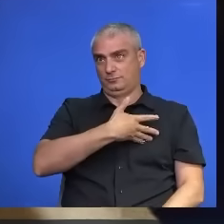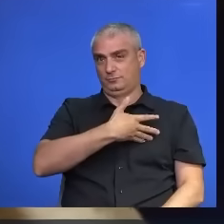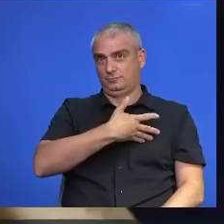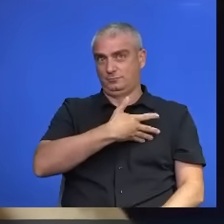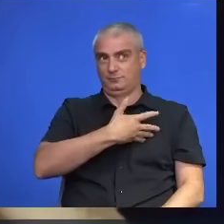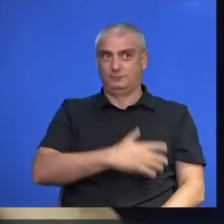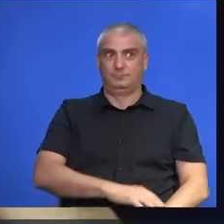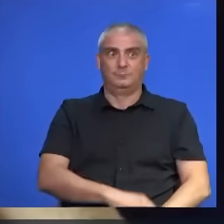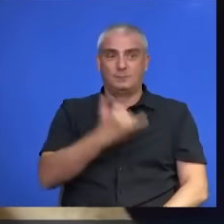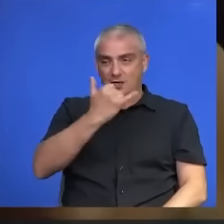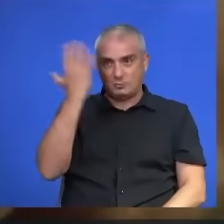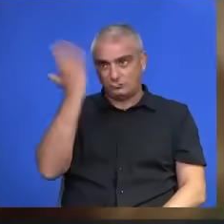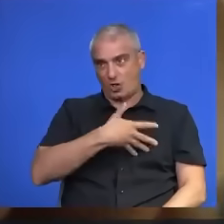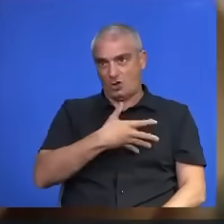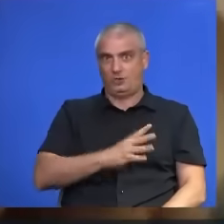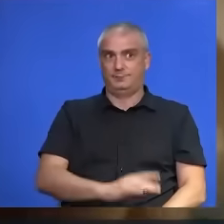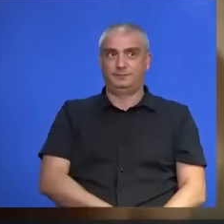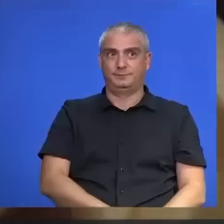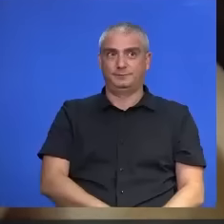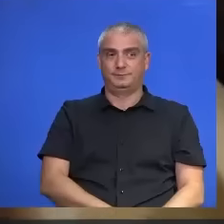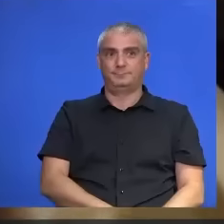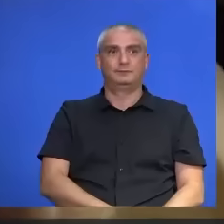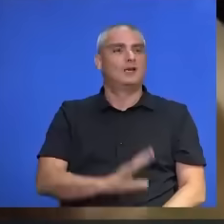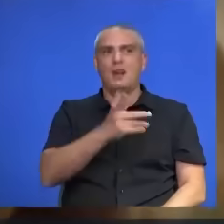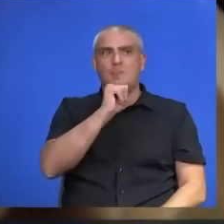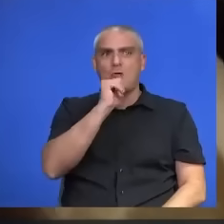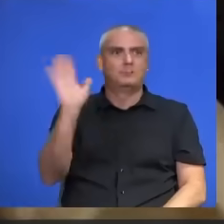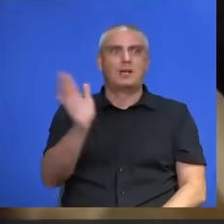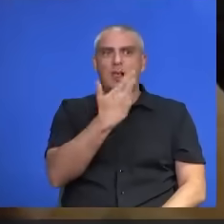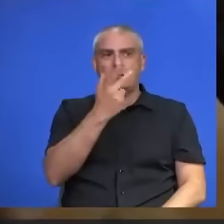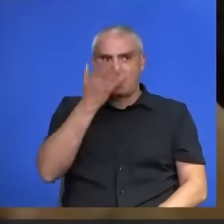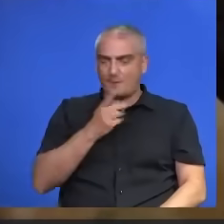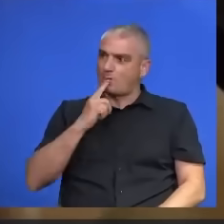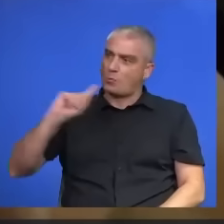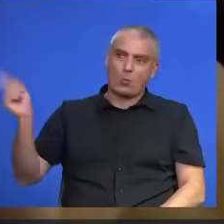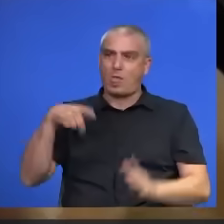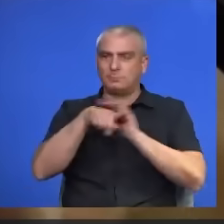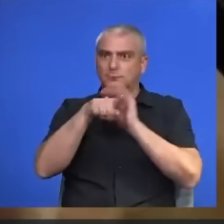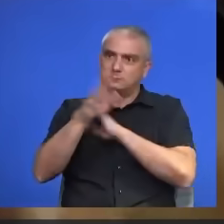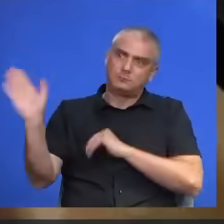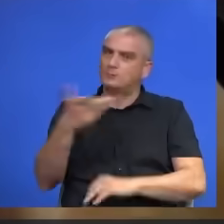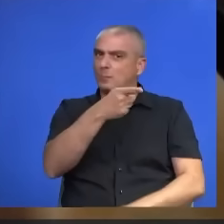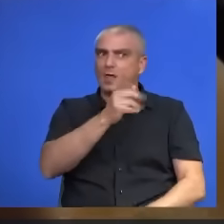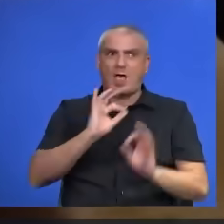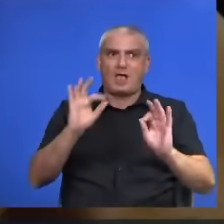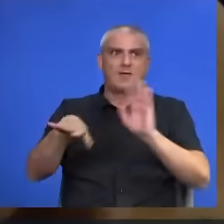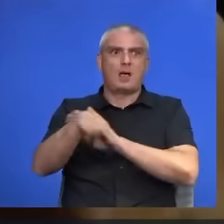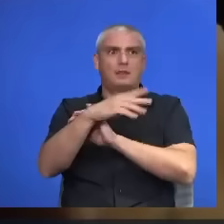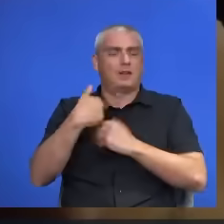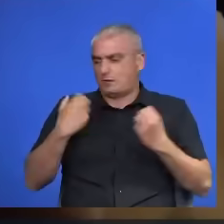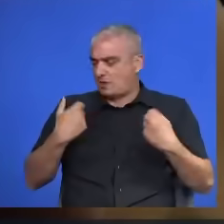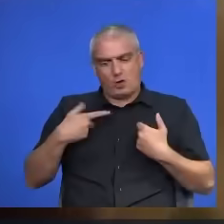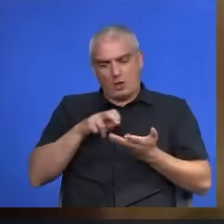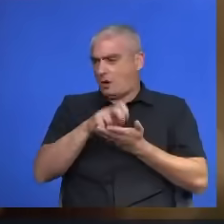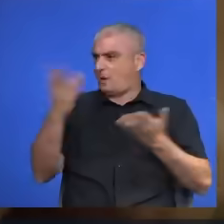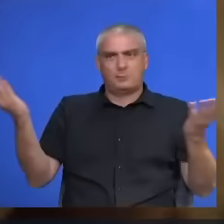היום שחור. למה את לא רוצה להתפנות? הבן אמר שעכשיו כולם מתפנים, אין פה אף אחד בעיה. אין לי כוח לבוא ללכת ל...